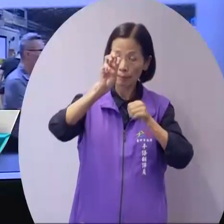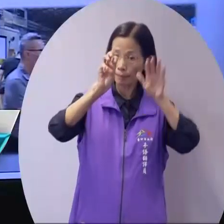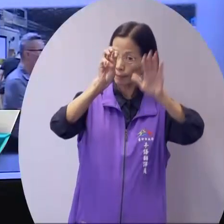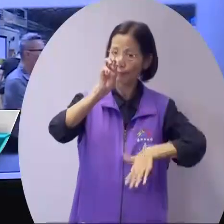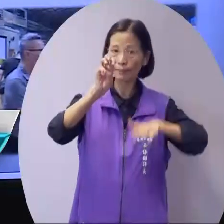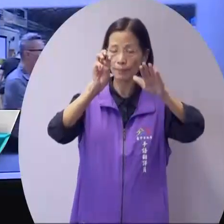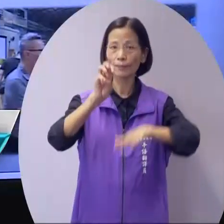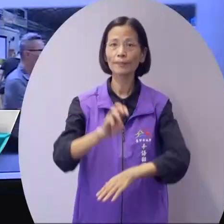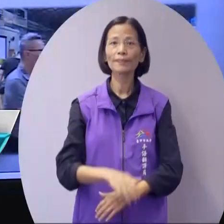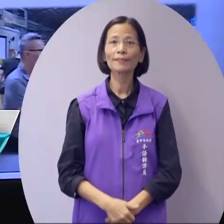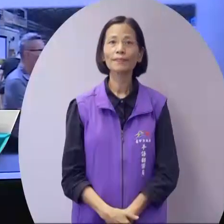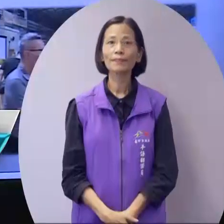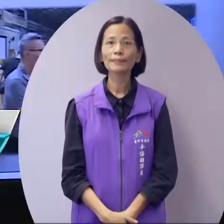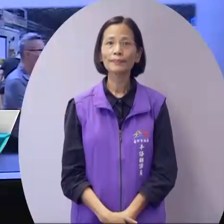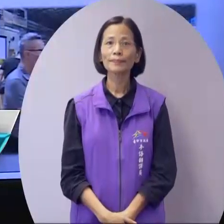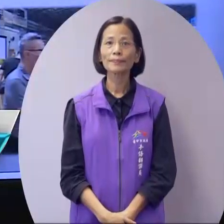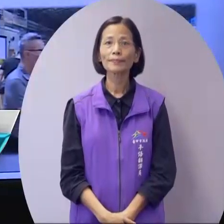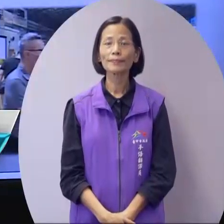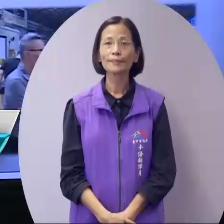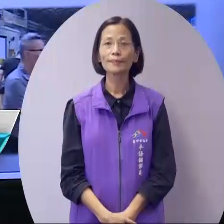下。